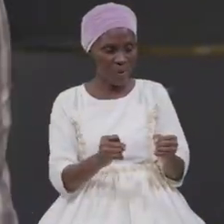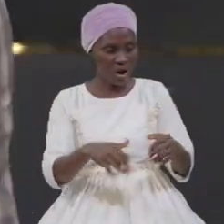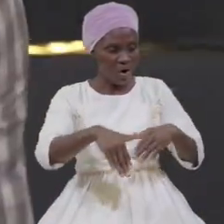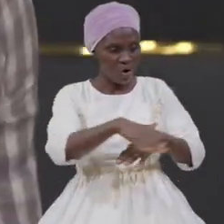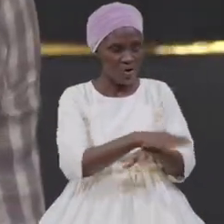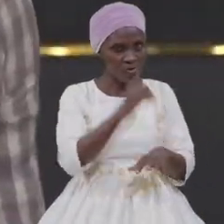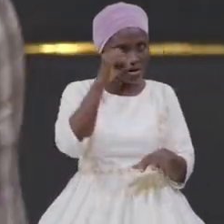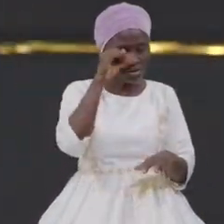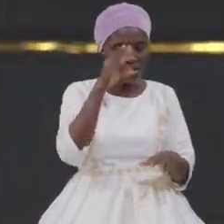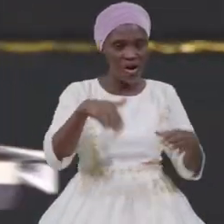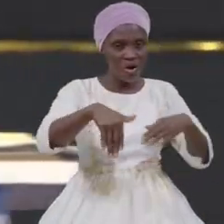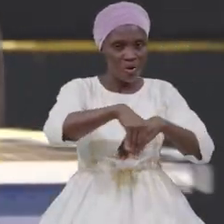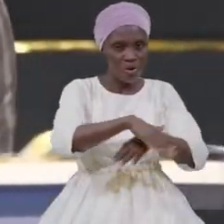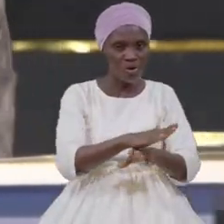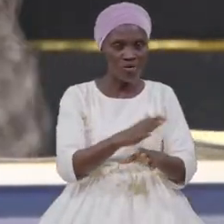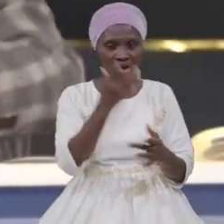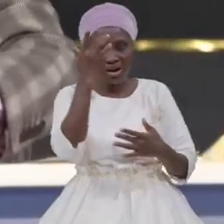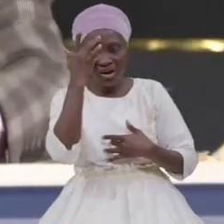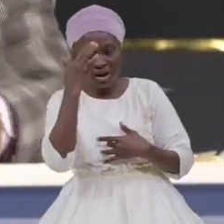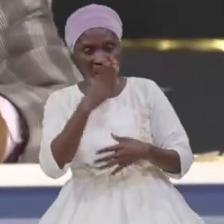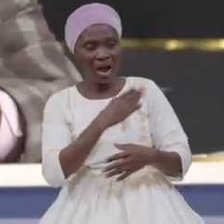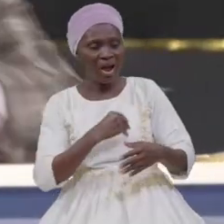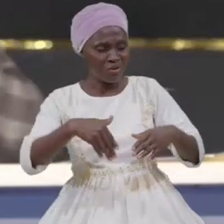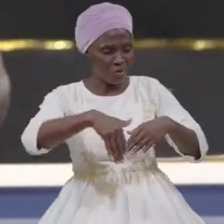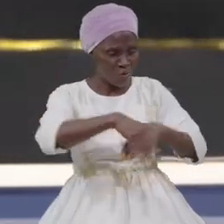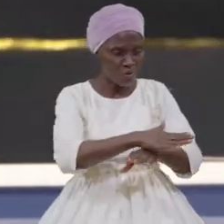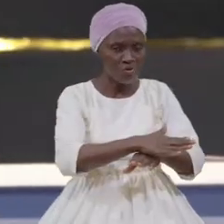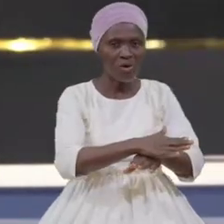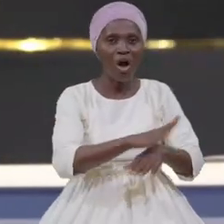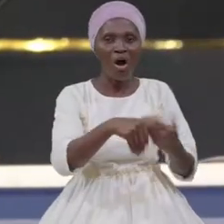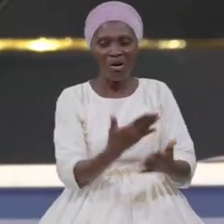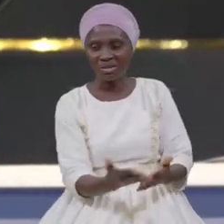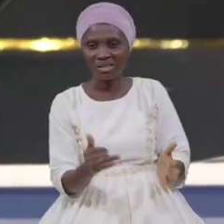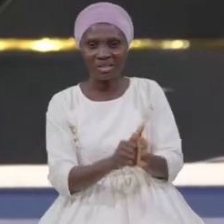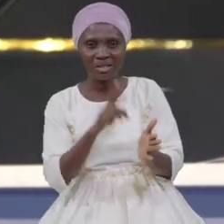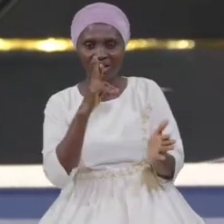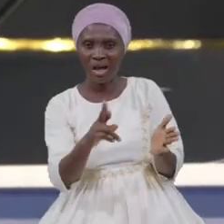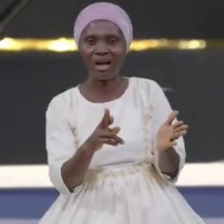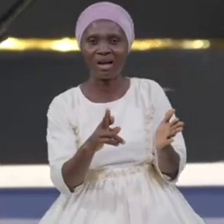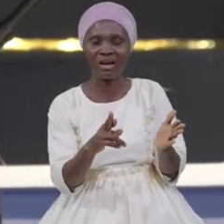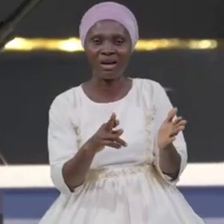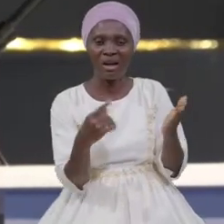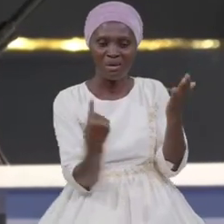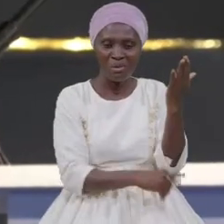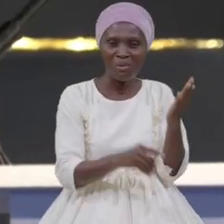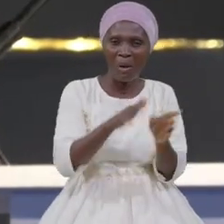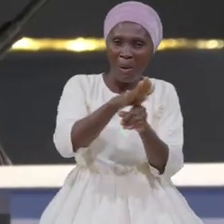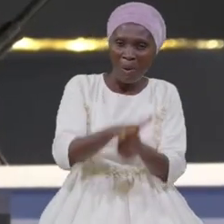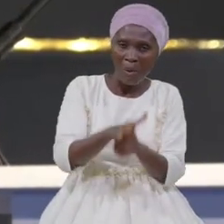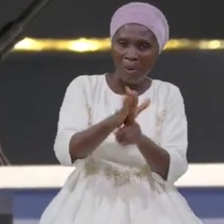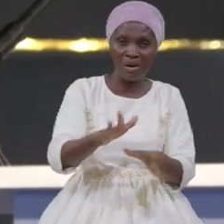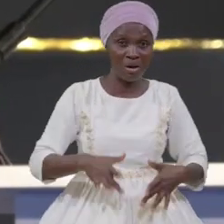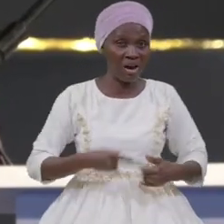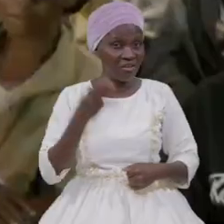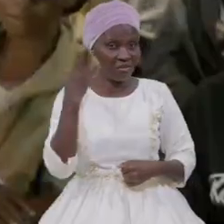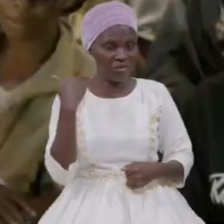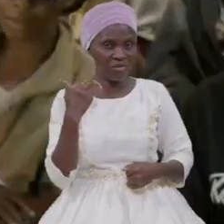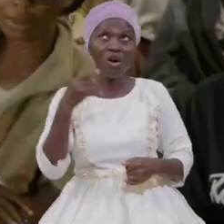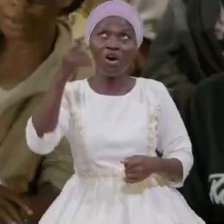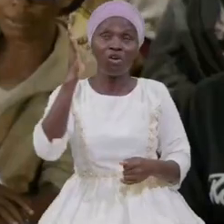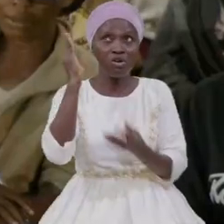les maladies et sur toutes ces choses qui tourmentent ta vie. Le Seigneur te donnera